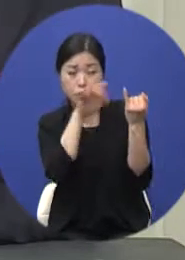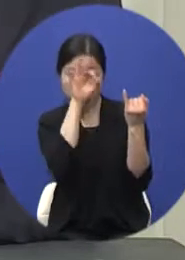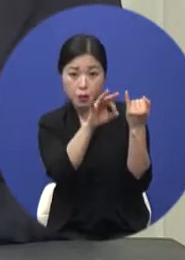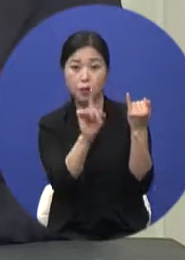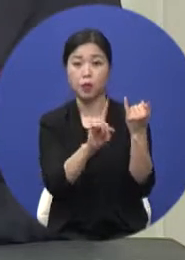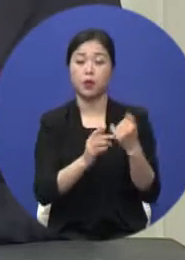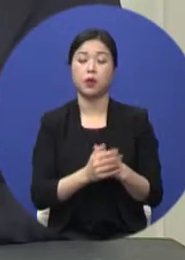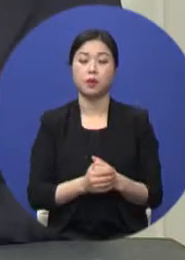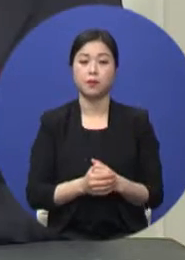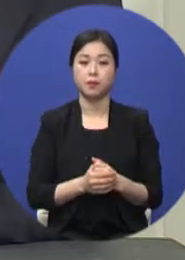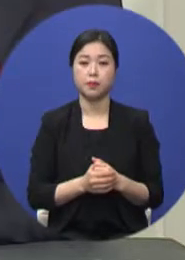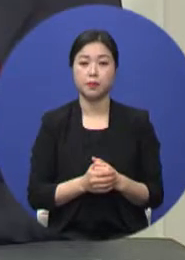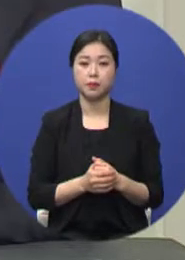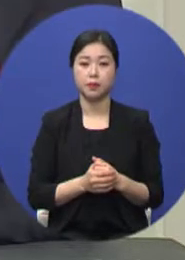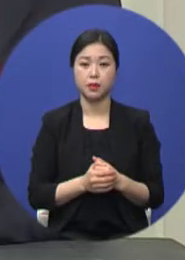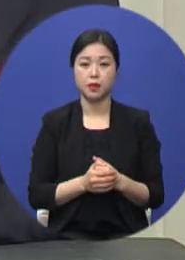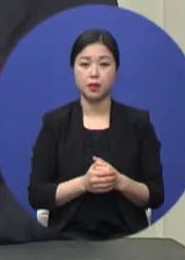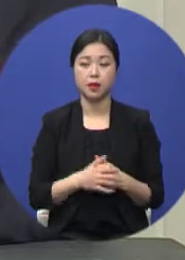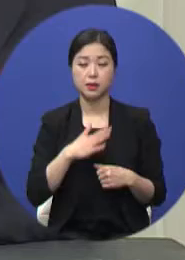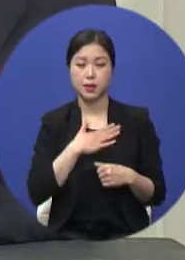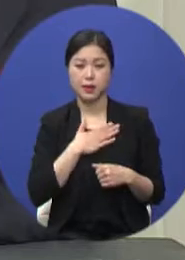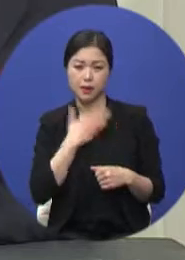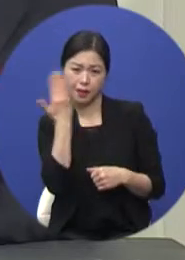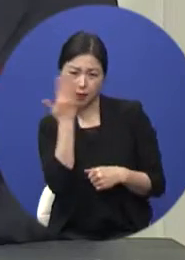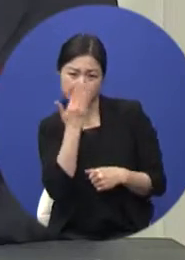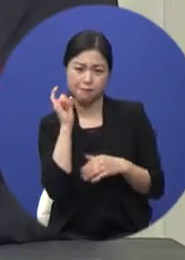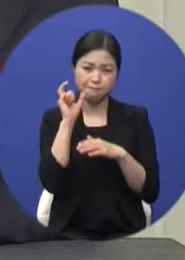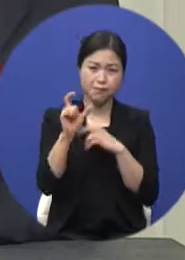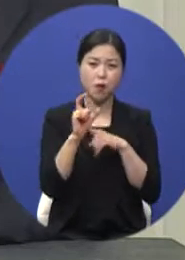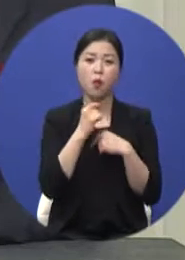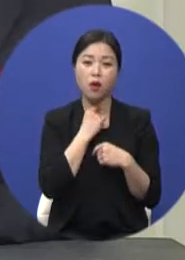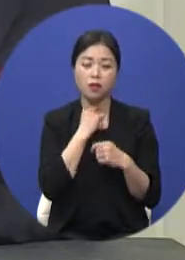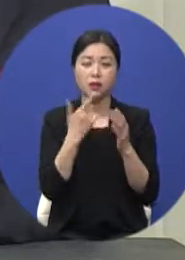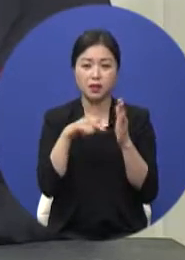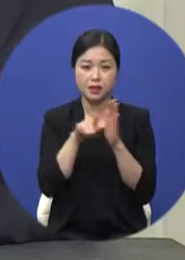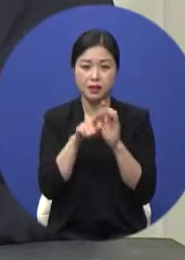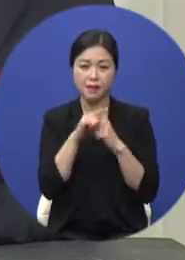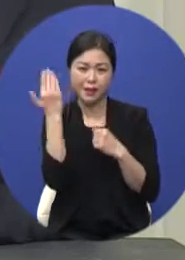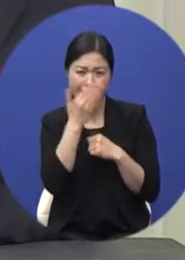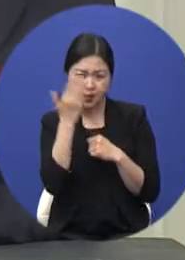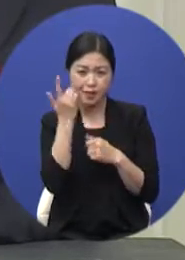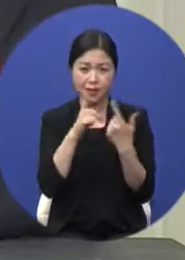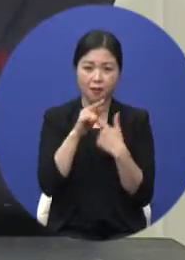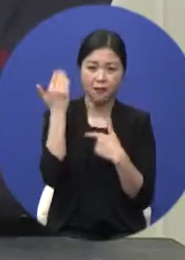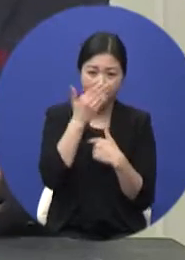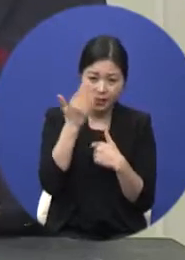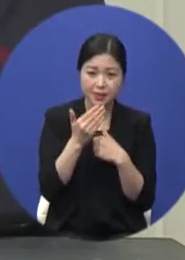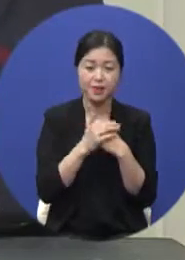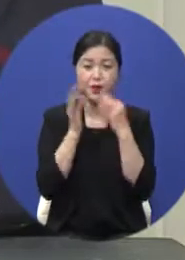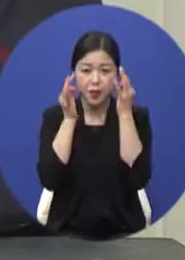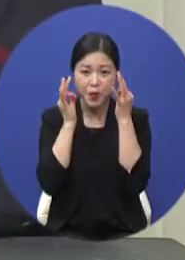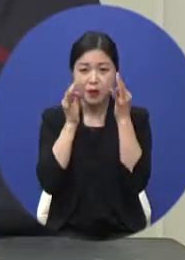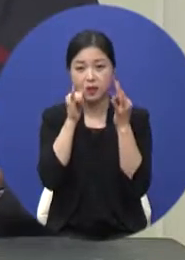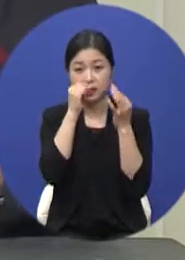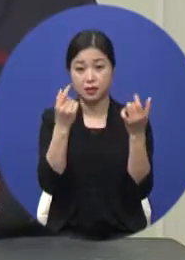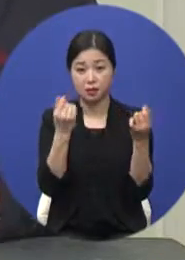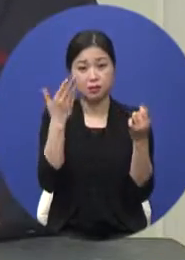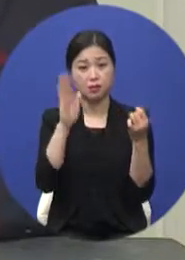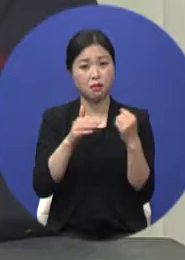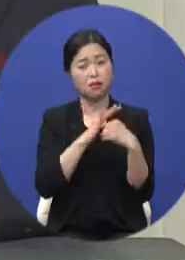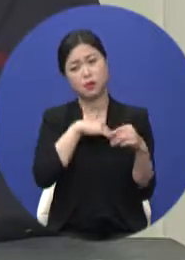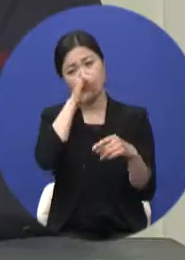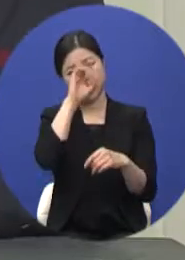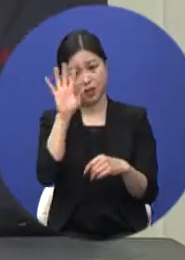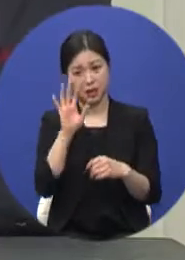이제 너무나 자기가 청결을 유지하려고 많이 깨끗한 많이 씻으면은 깨끗해진 줄 알고 하는데 절대 그건